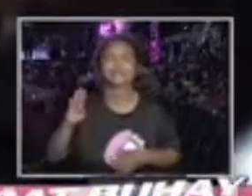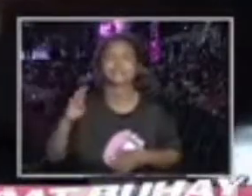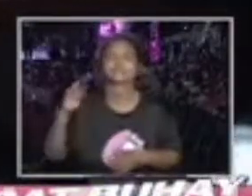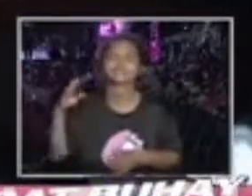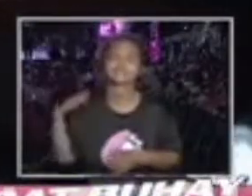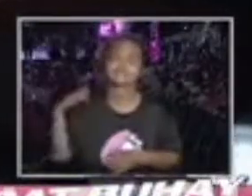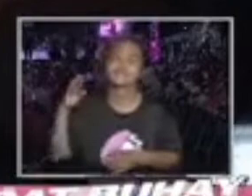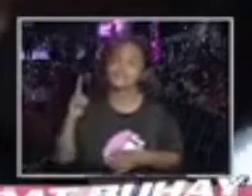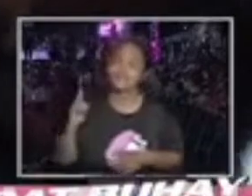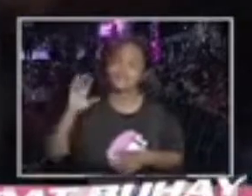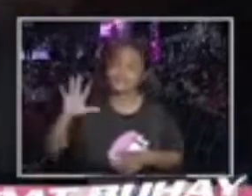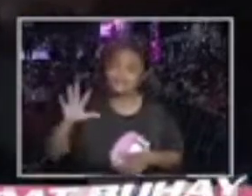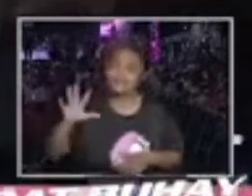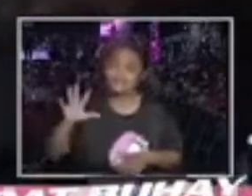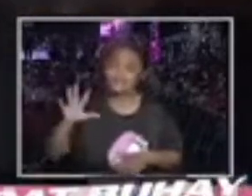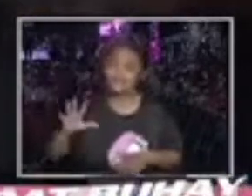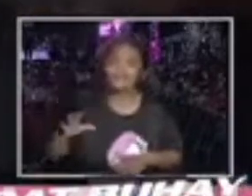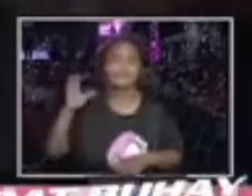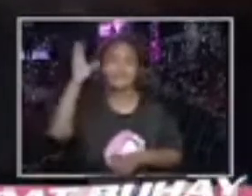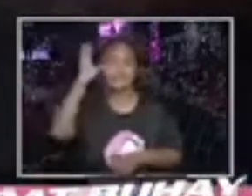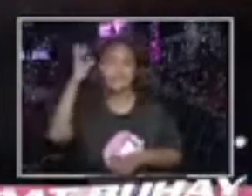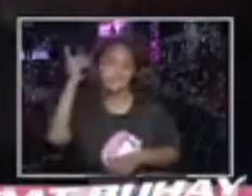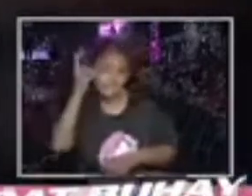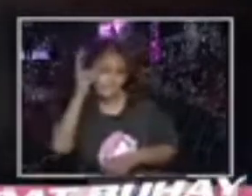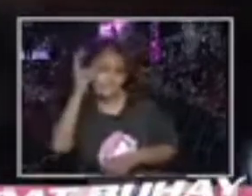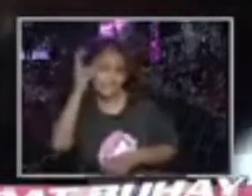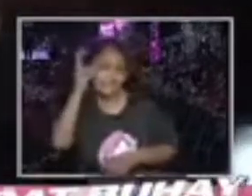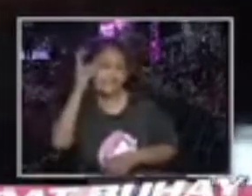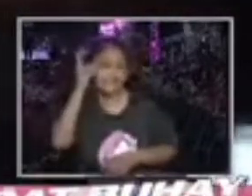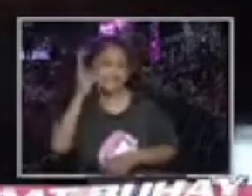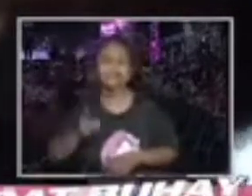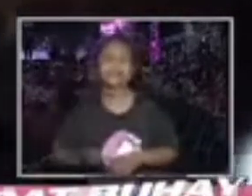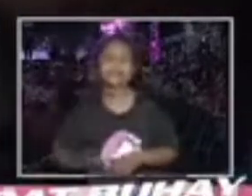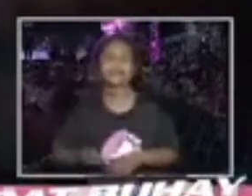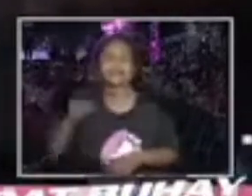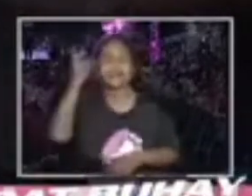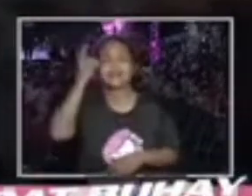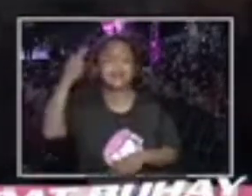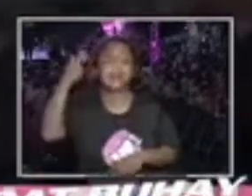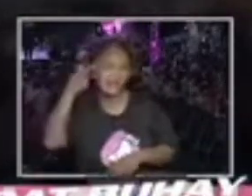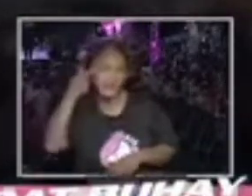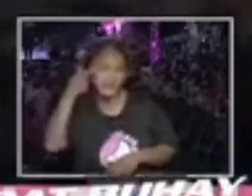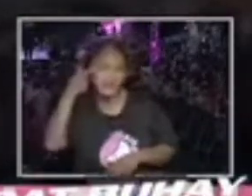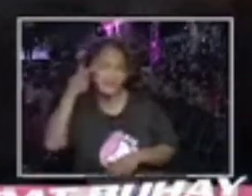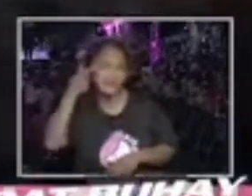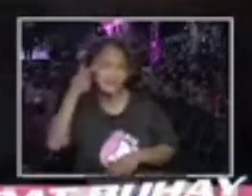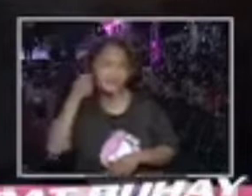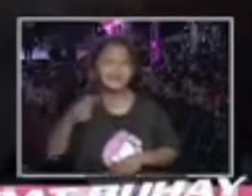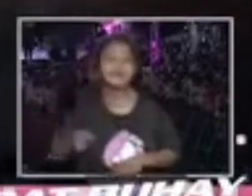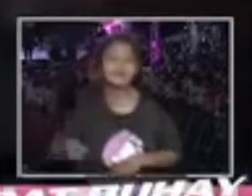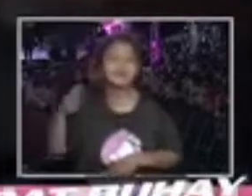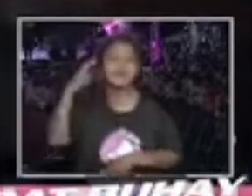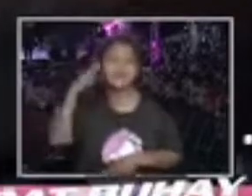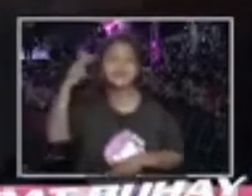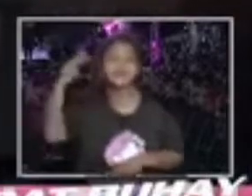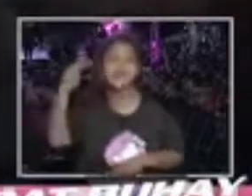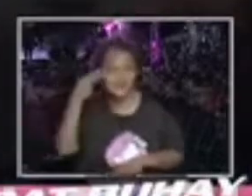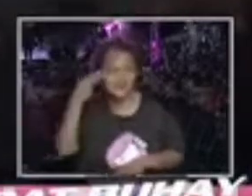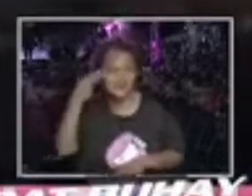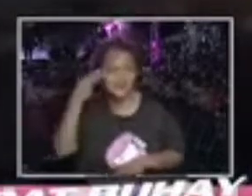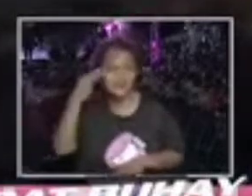Lima, Chel Jocno, Dick Gordon, Risa